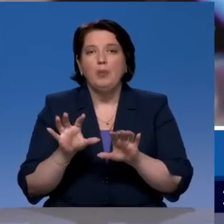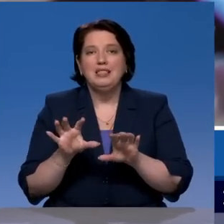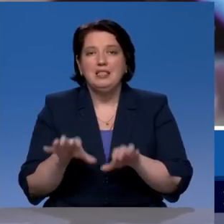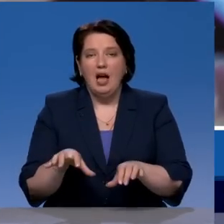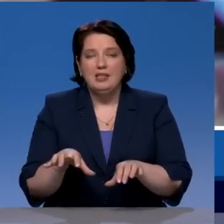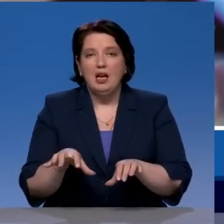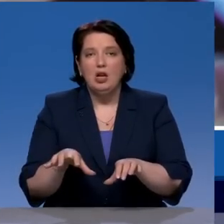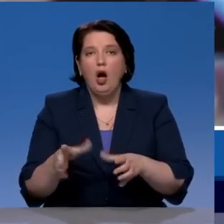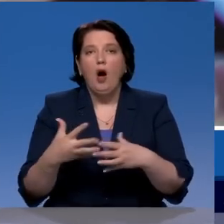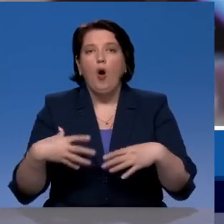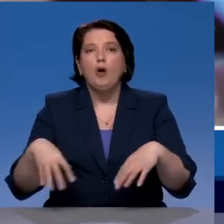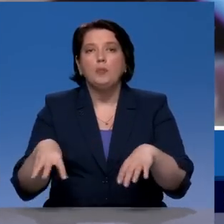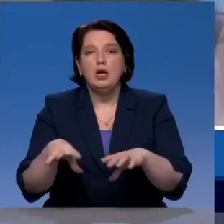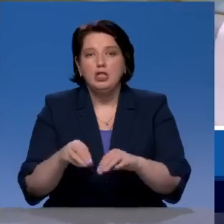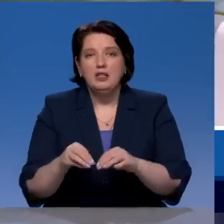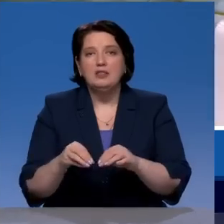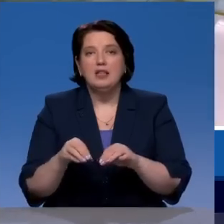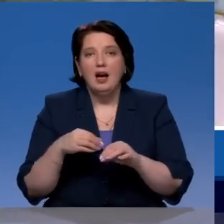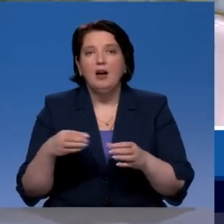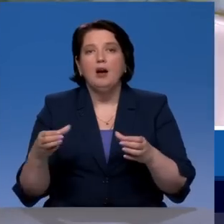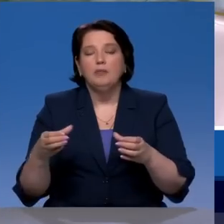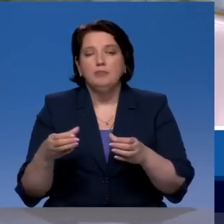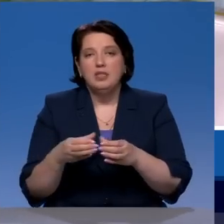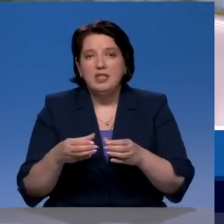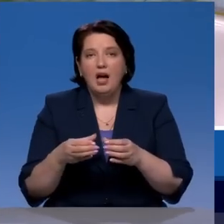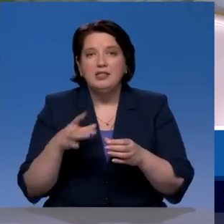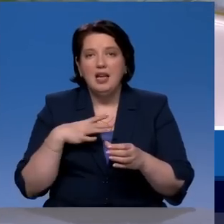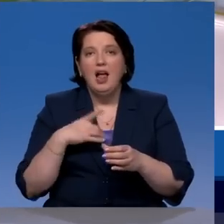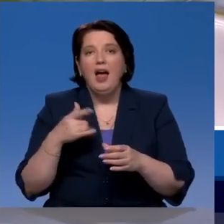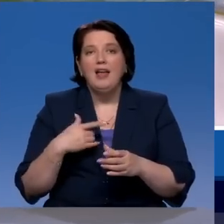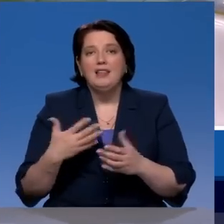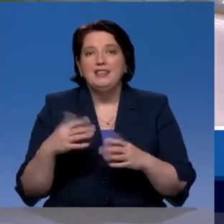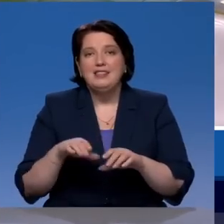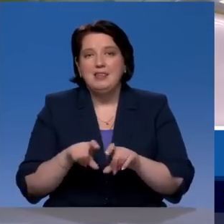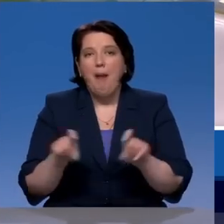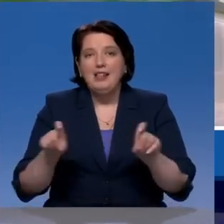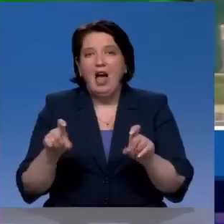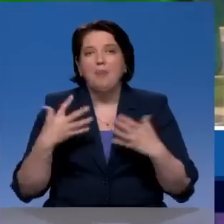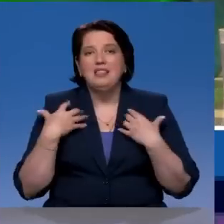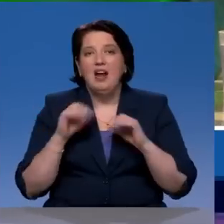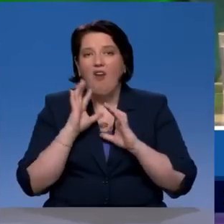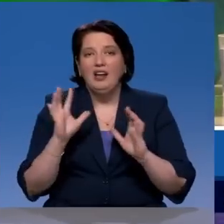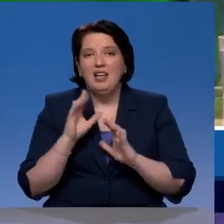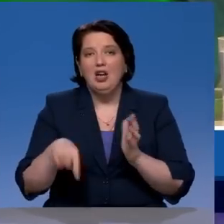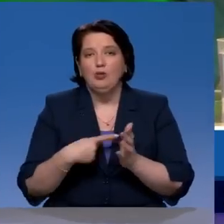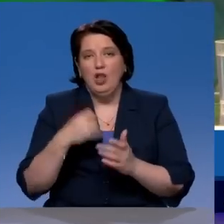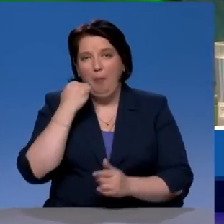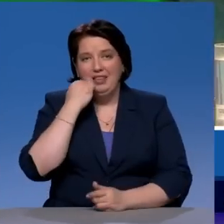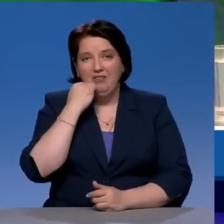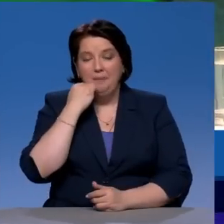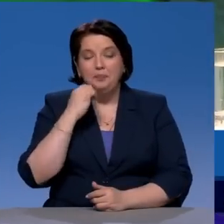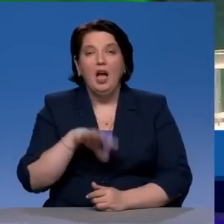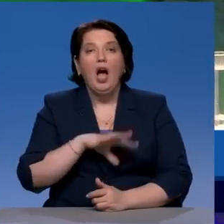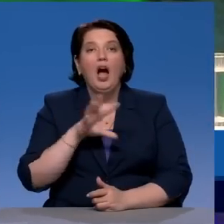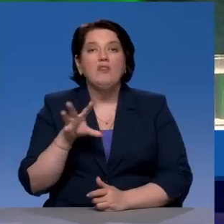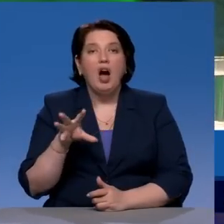сопредседатель Совета общественных организаций по защите прав пациентов при Департаменте здравоохранения Москвы. Игорь Викторович, здравствуйте. Здравствуйте, здравствуйте, уважаемые. Вообще, у нас,